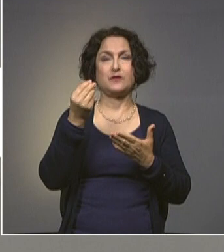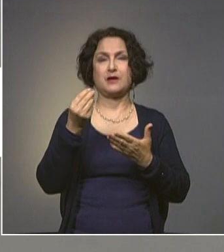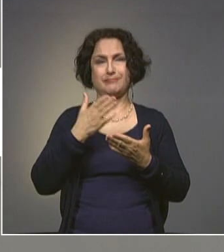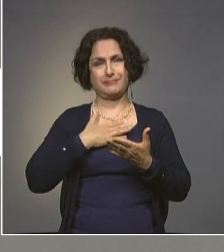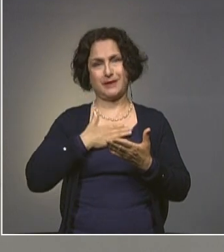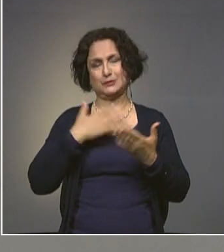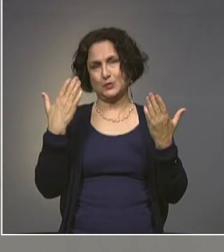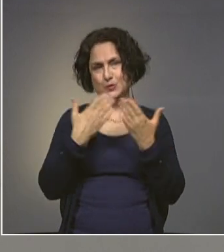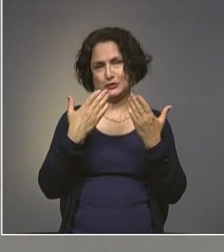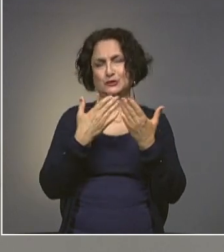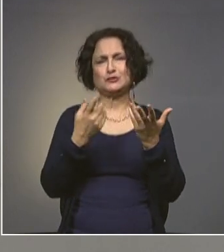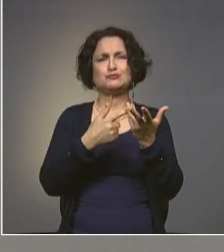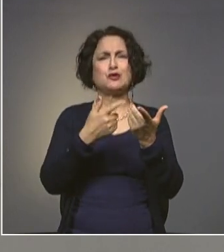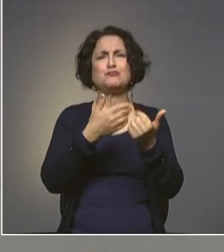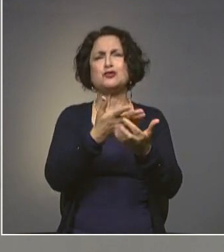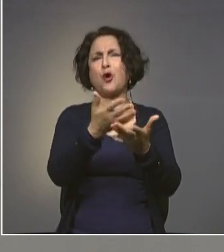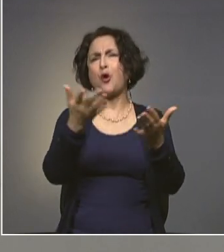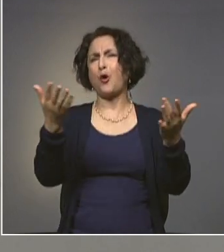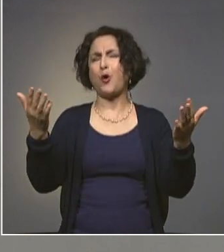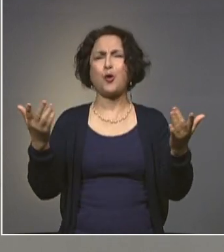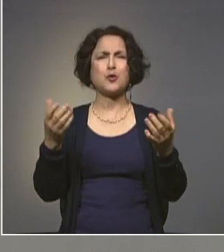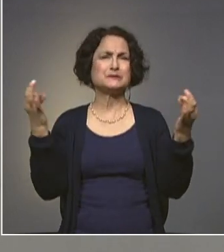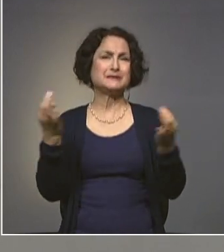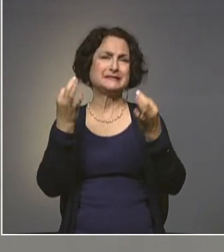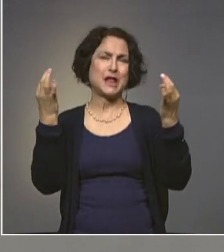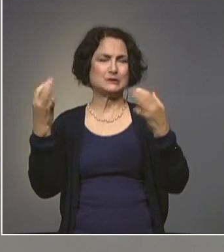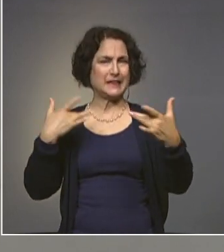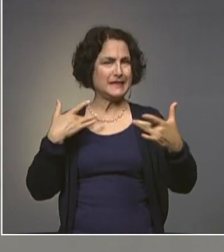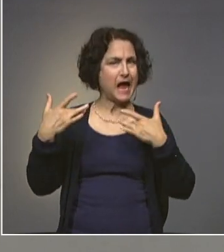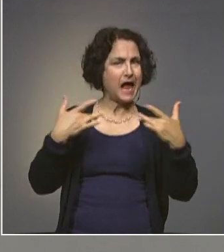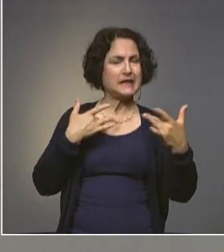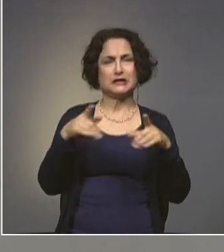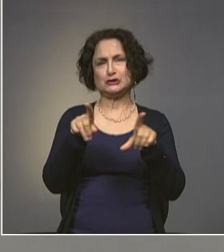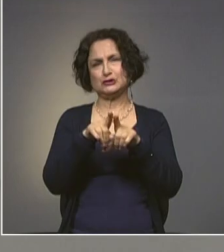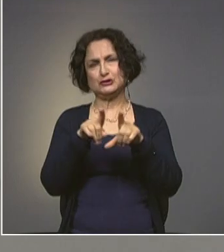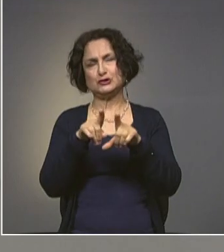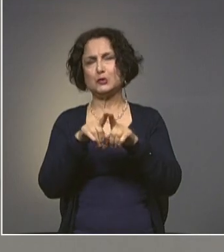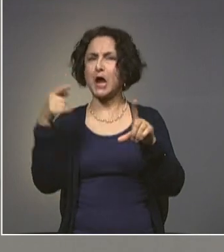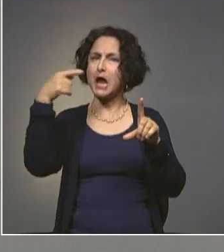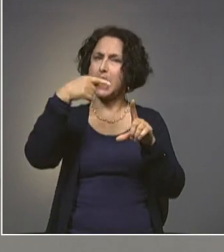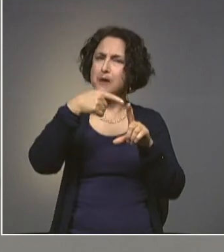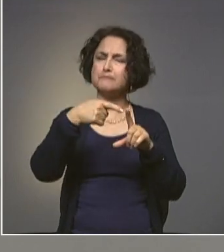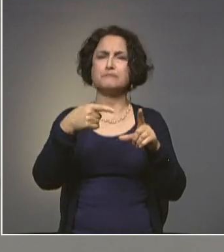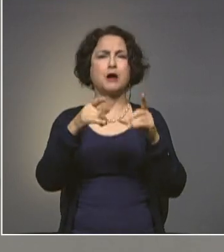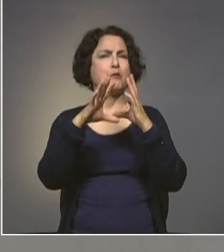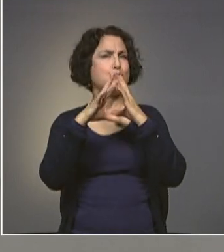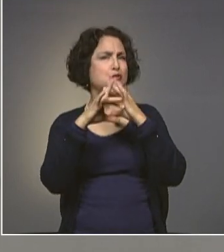училище с много специалности за театъра, но и в другите музикални, към музикалните училища, има такава